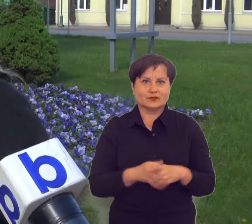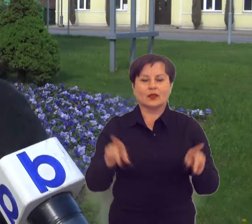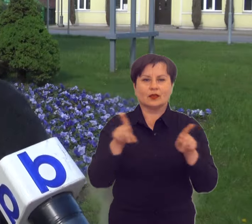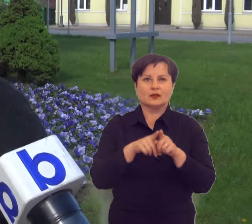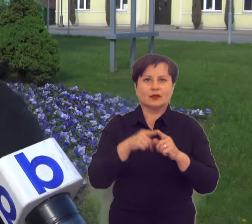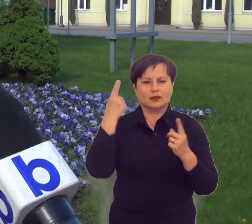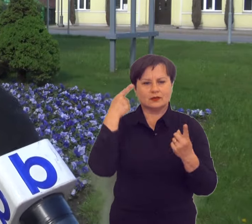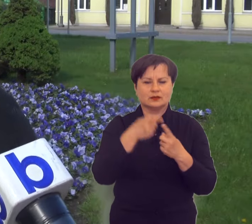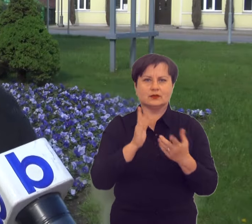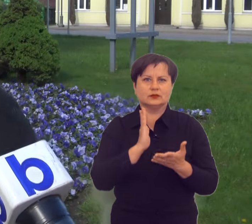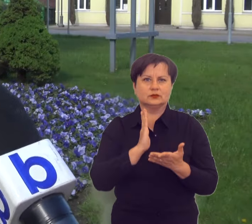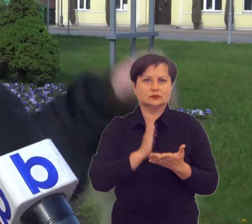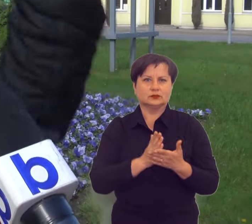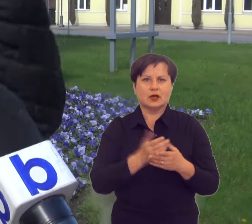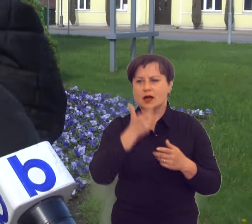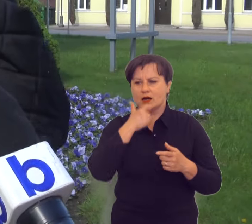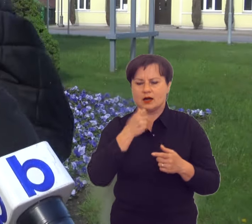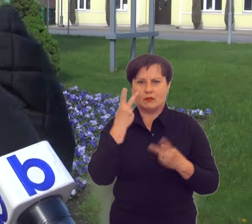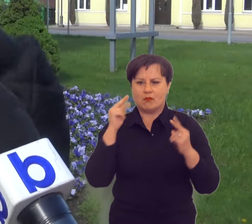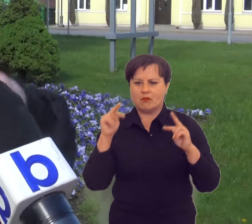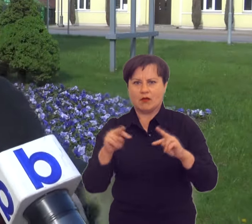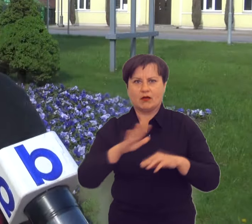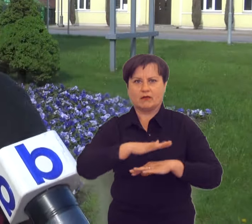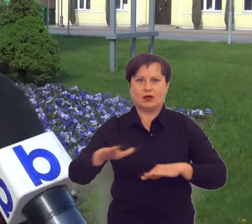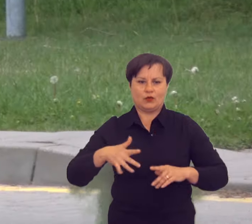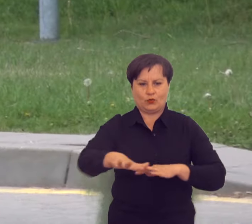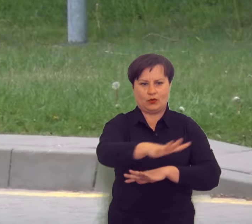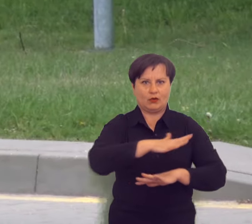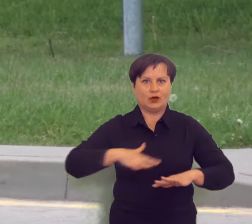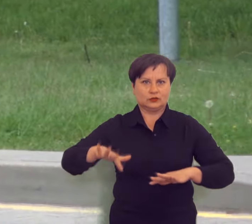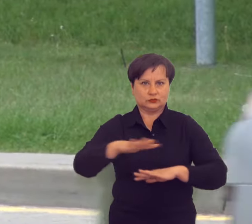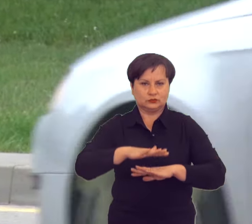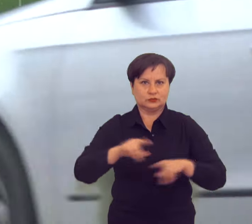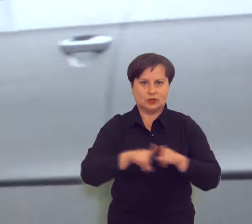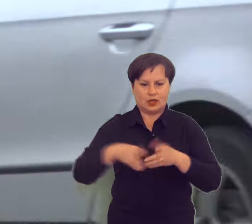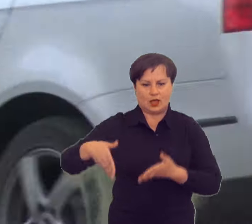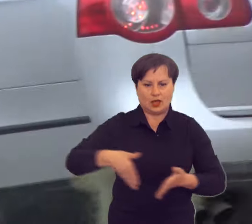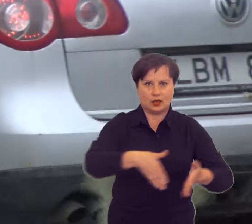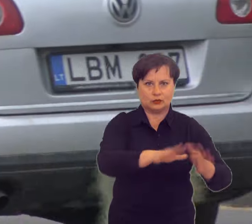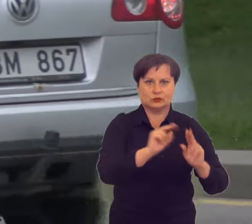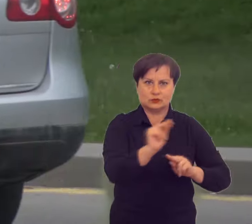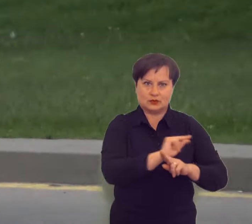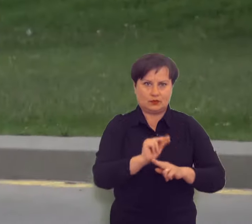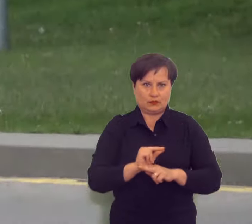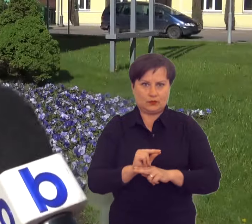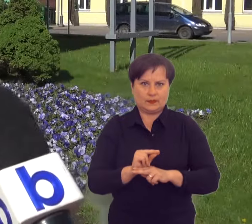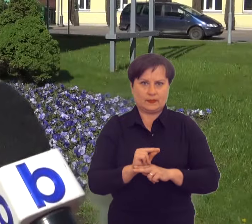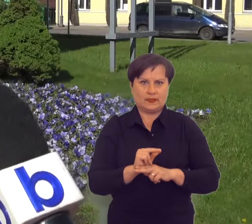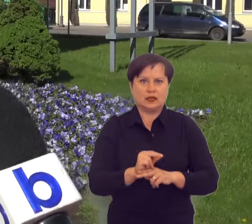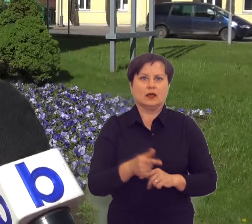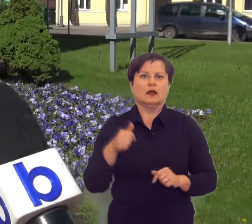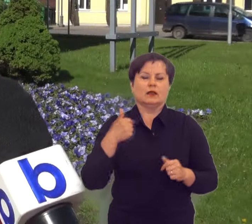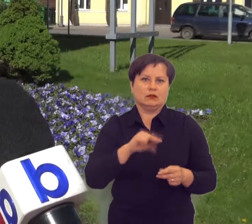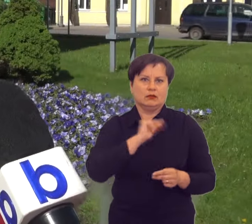tikslas truputį rimčiau pasižiūrėti į vaikų žaidimų aikšteles. Taip pat kelių tvarkymas. Na, iš tiesų, tikrai